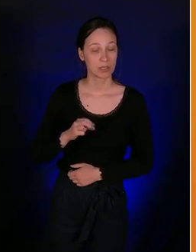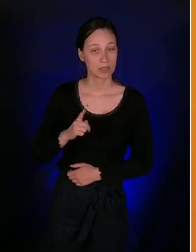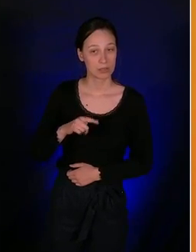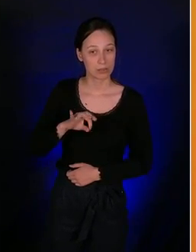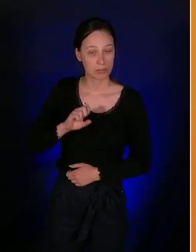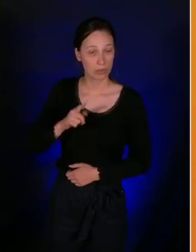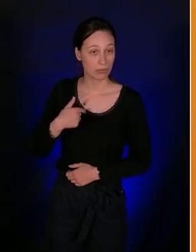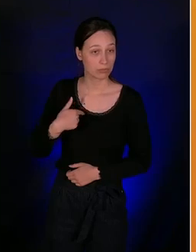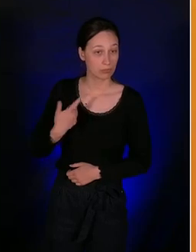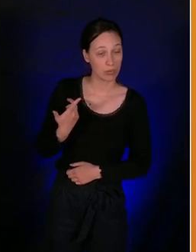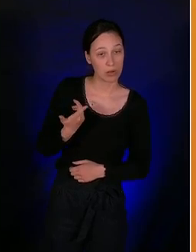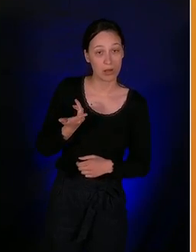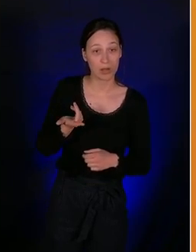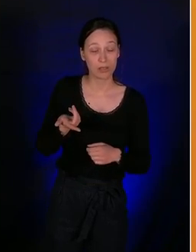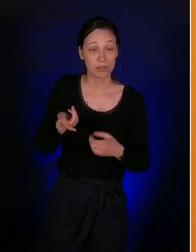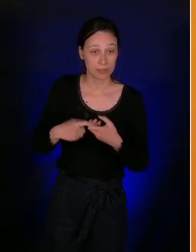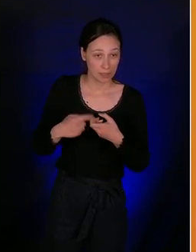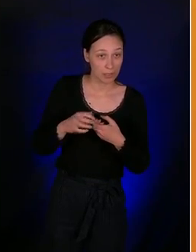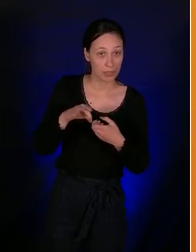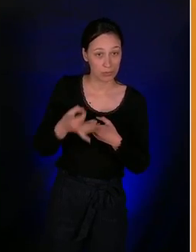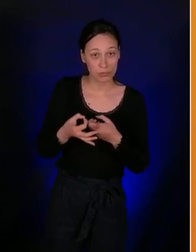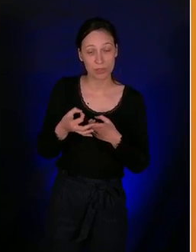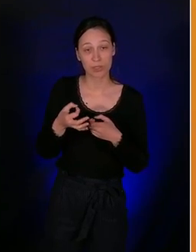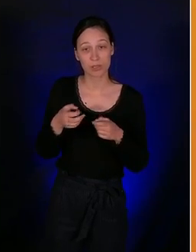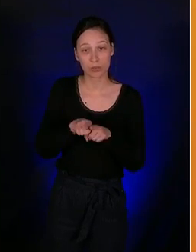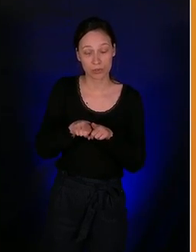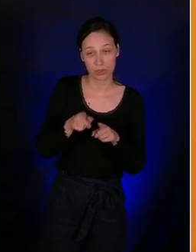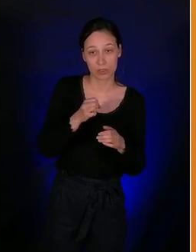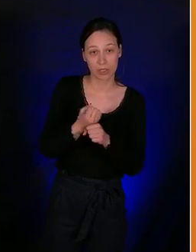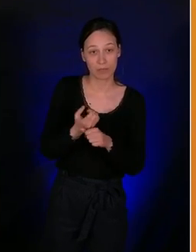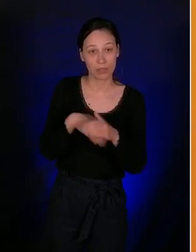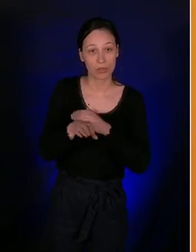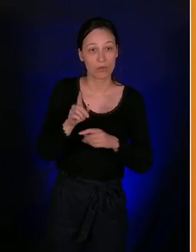syndicaux, techniciens dans cette épique de recherche et à la Fédération de l'énergie.